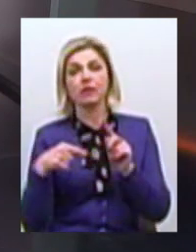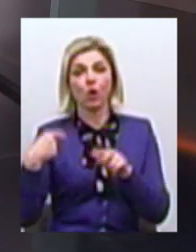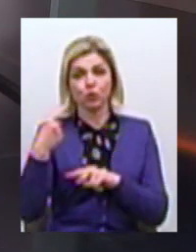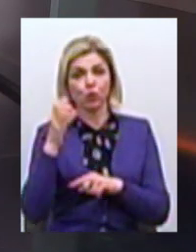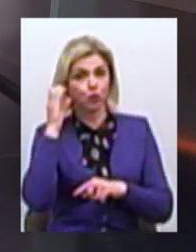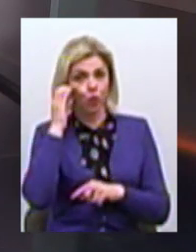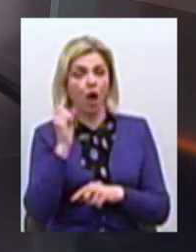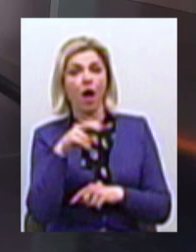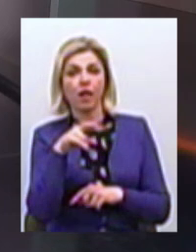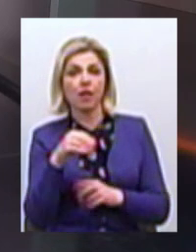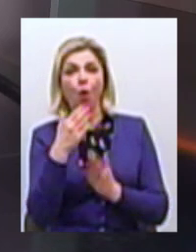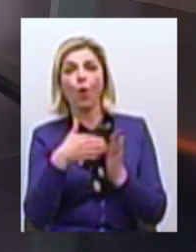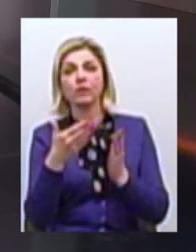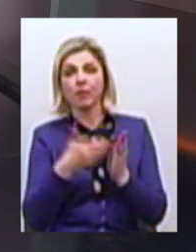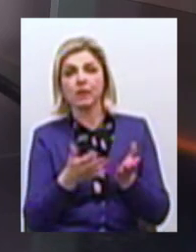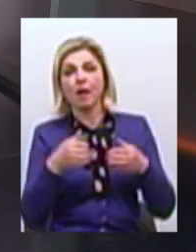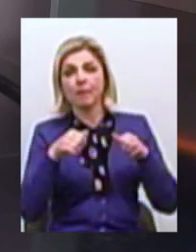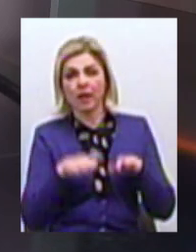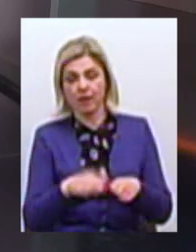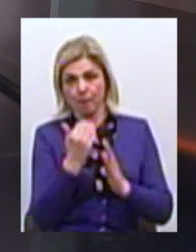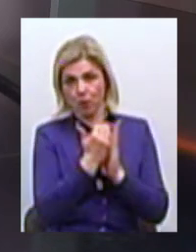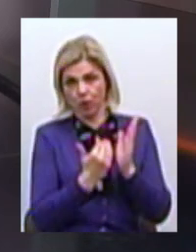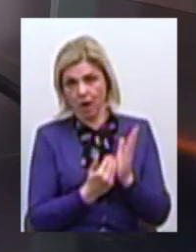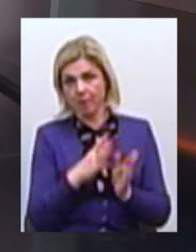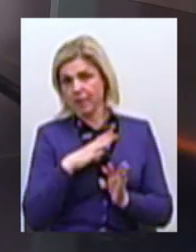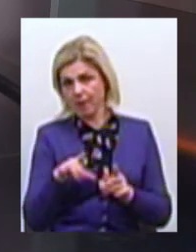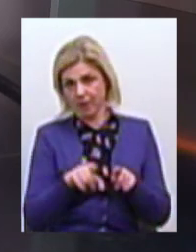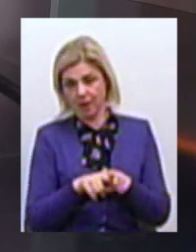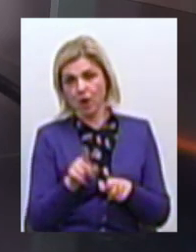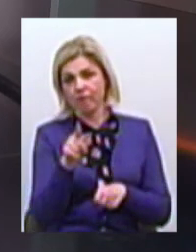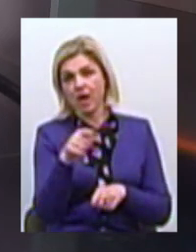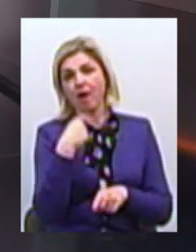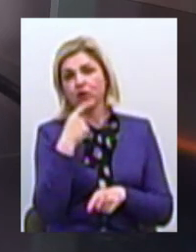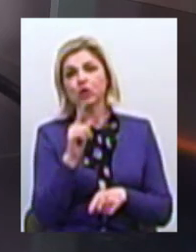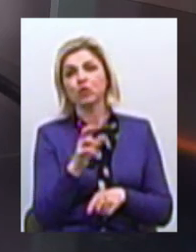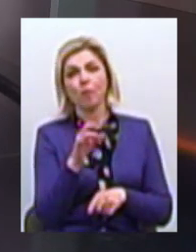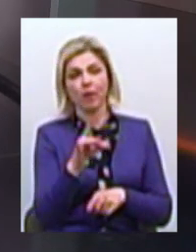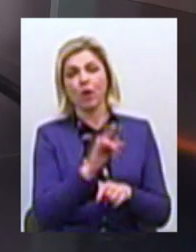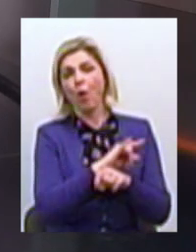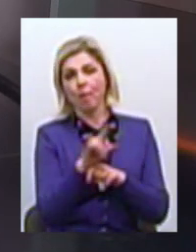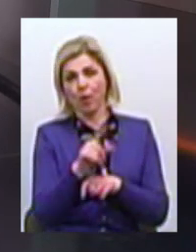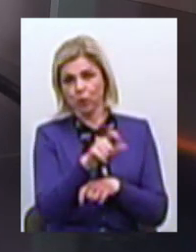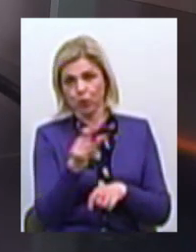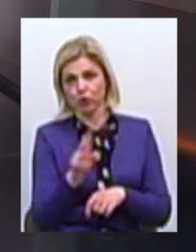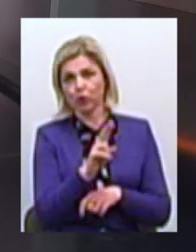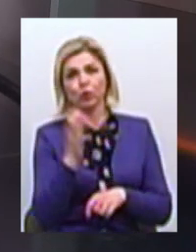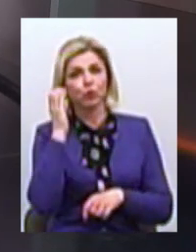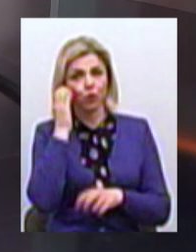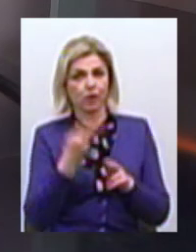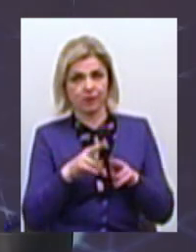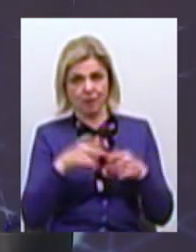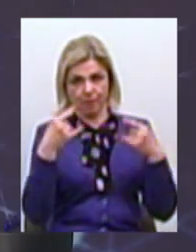Але відмінити прийняття програми такого не було. Це просто ви кажете задля того, щоб ввести в оману людей, які зараз слухають цю передачу.